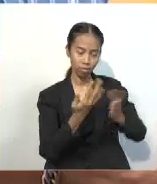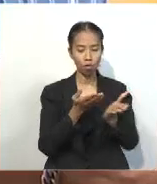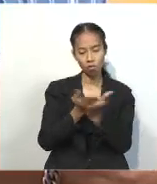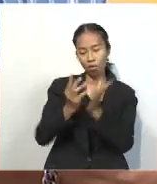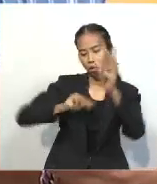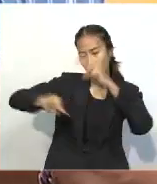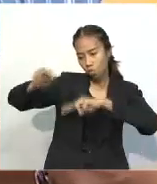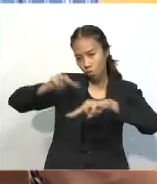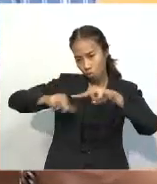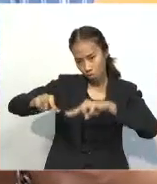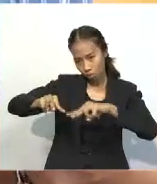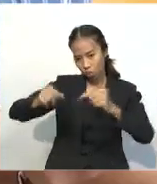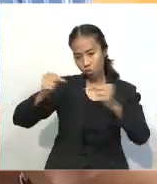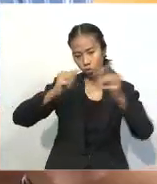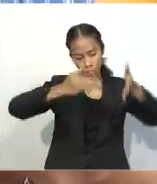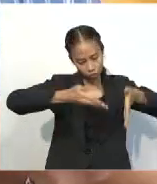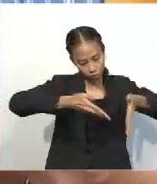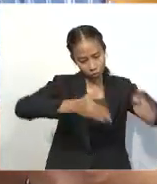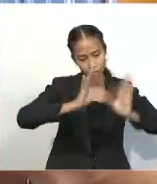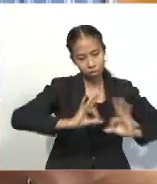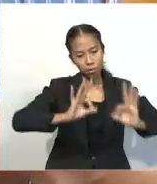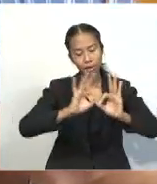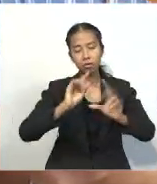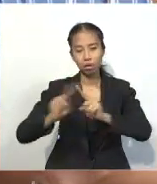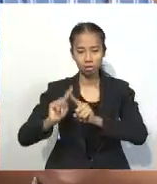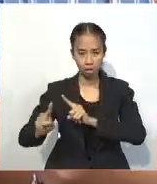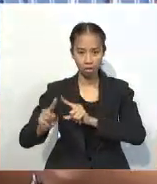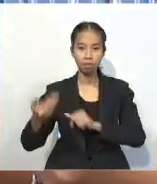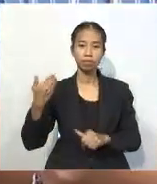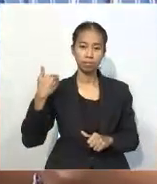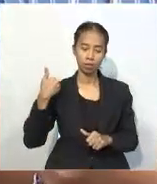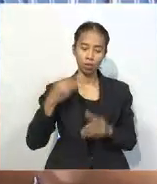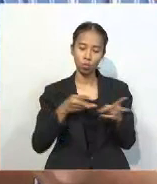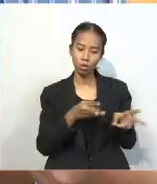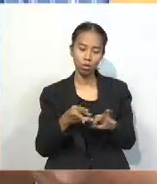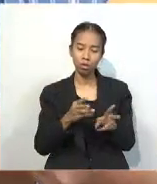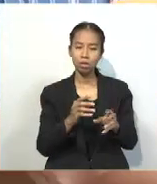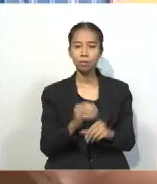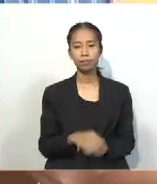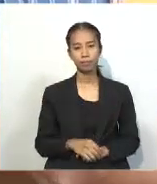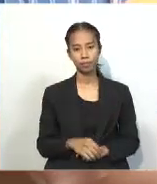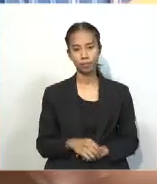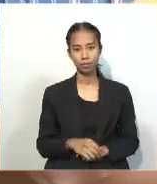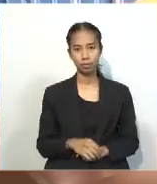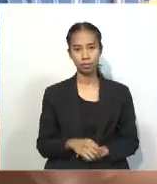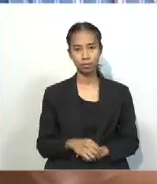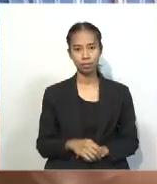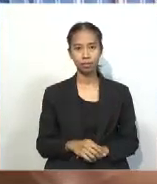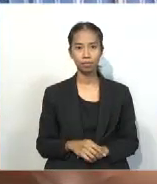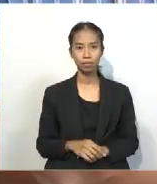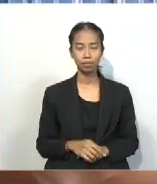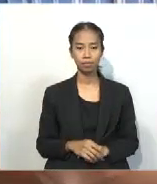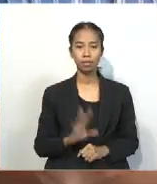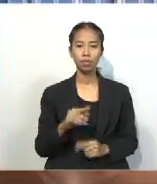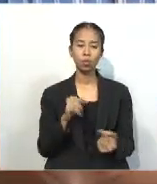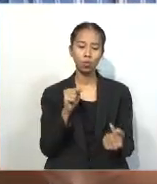ครองโดยเฉพาะในถนนสายหลักและสายรองนะครับก็จะมีมาตรการต่างๆมากสิ่งที่เพิ่ม